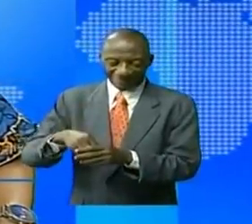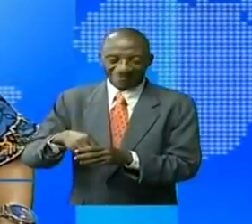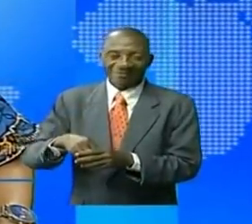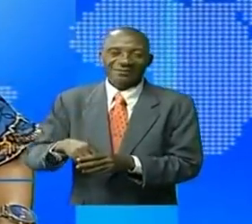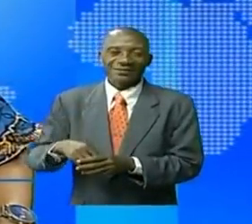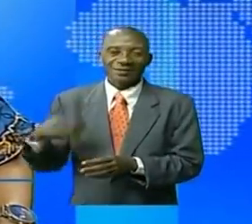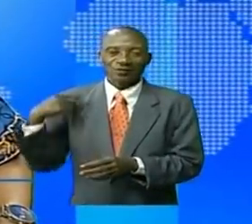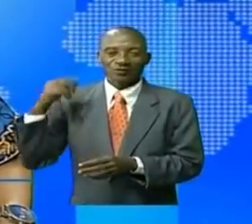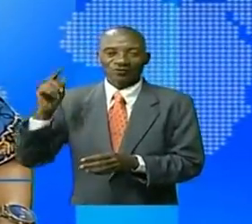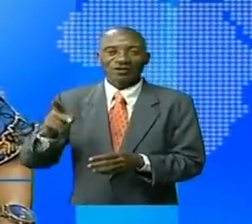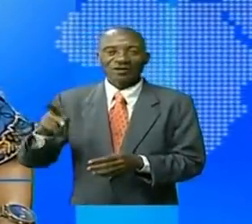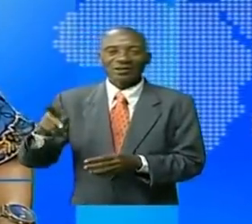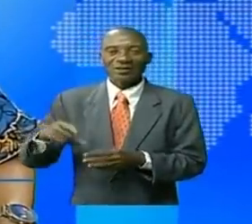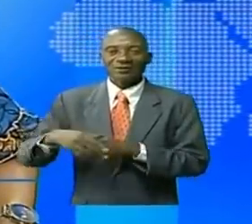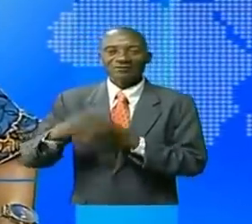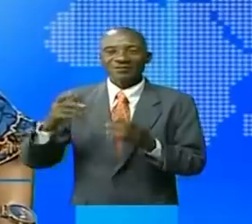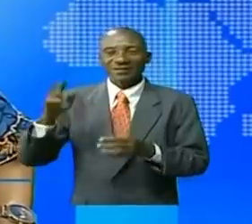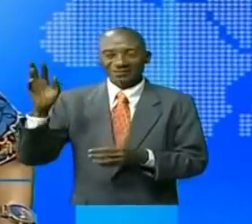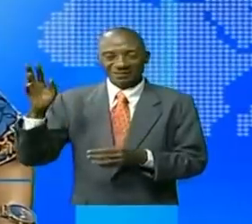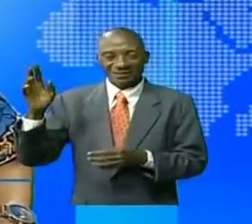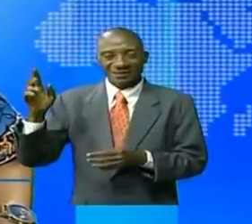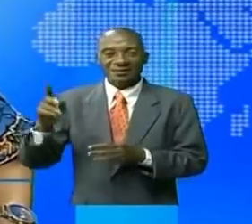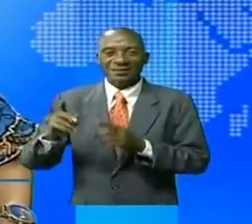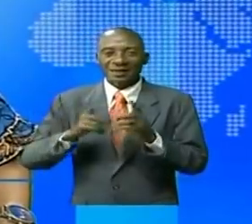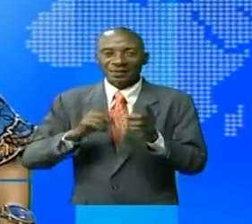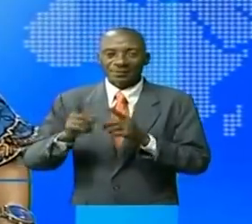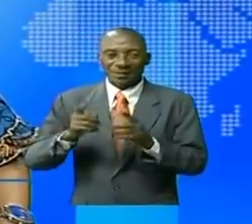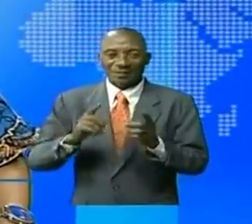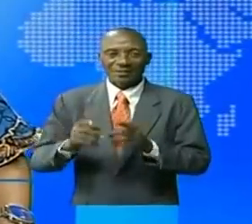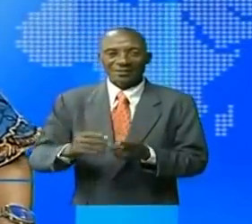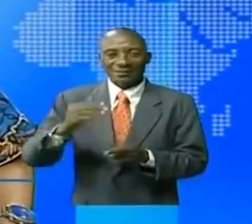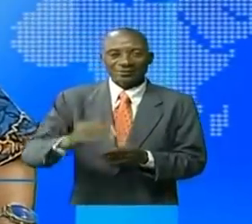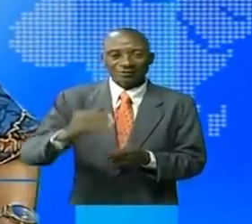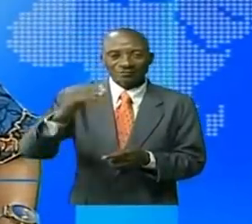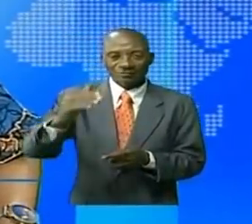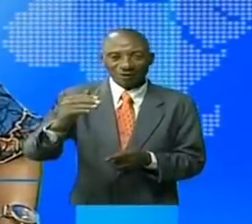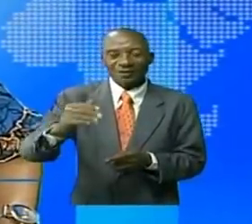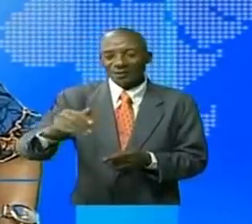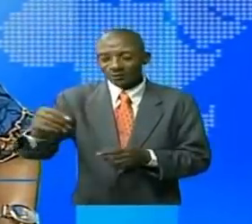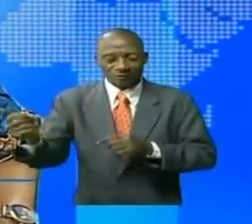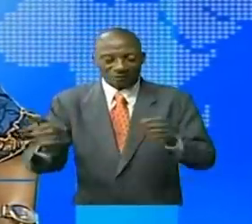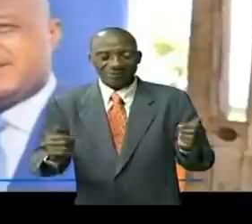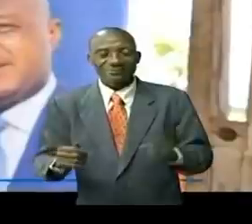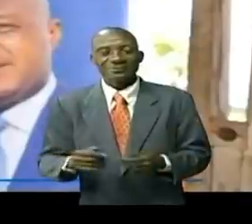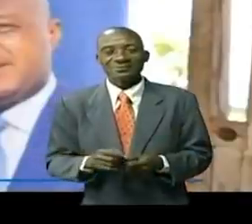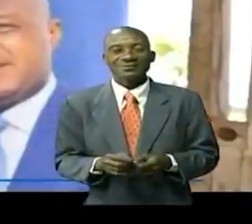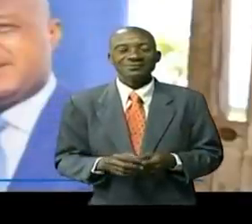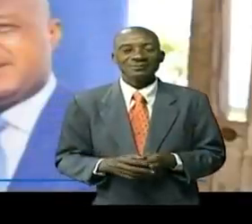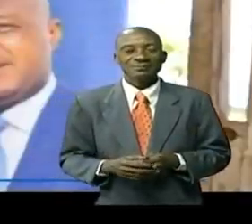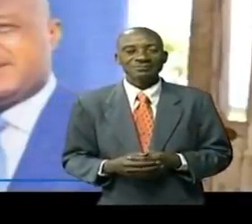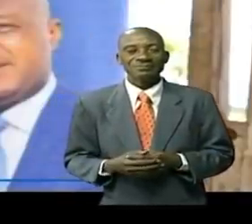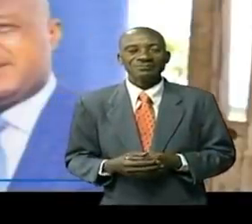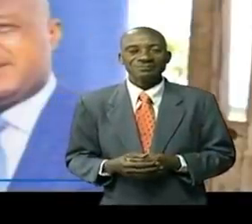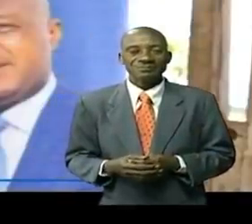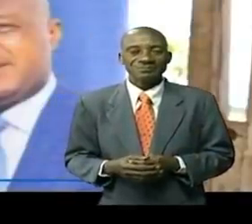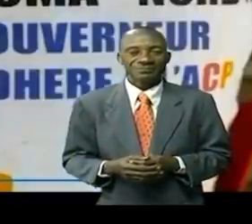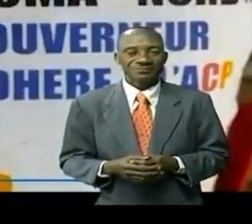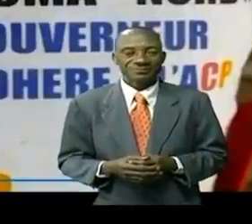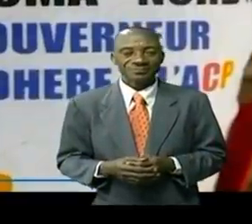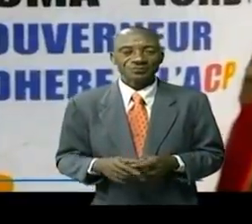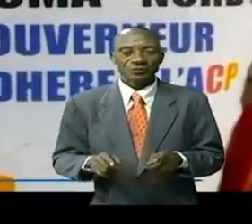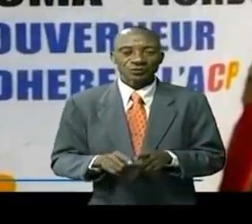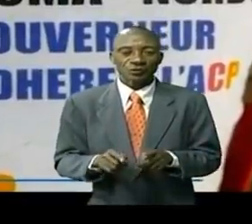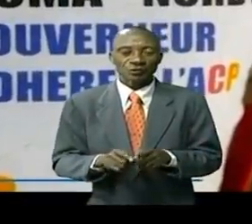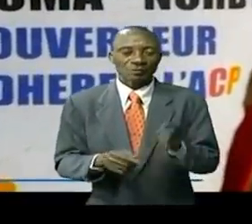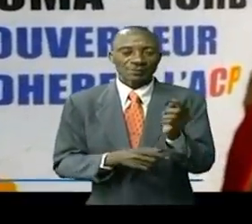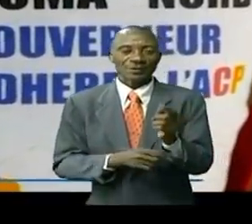Jean-Tini Ngobilambaka, avec les ressortissants de l'espace Maïndombé. Nandine Yango, reportage. Comment c'est l'homme? Les ressortissants